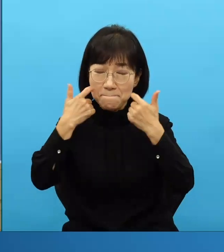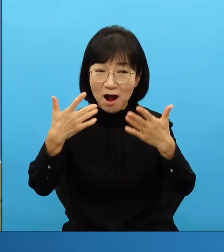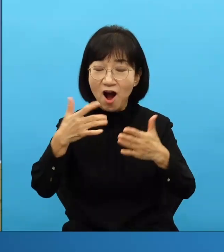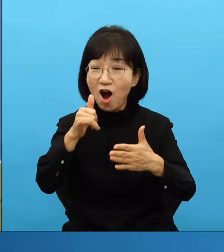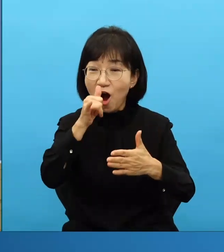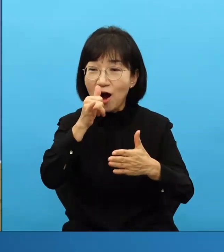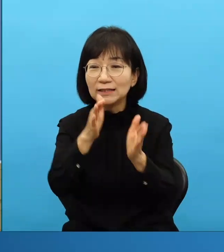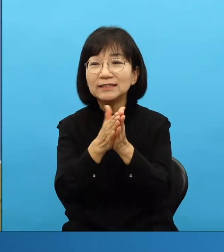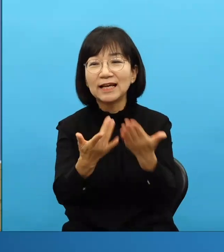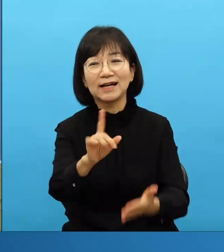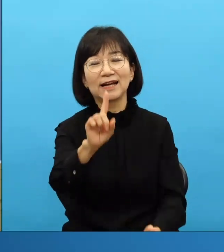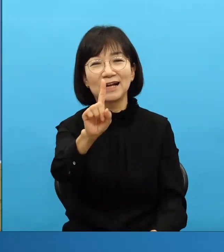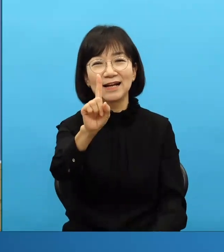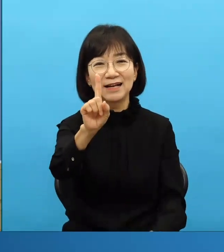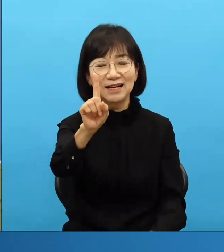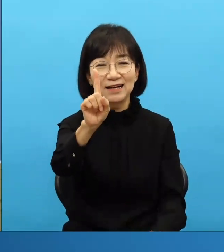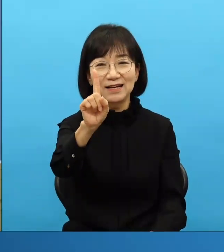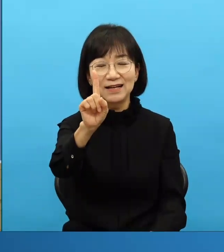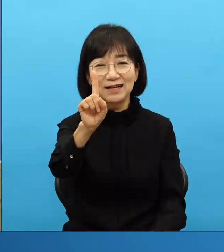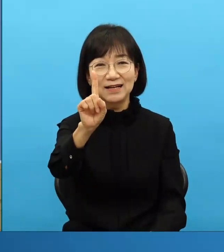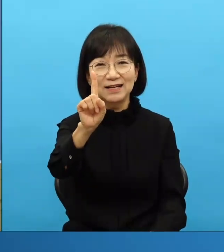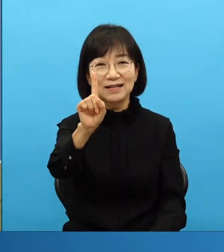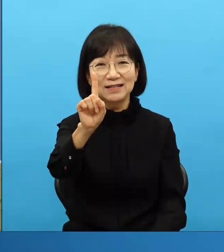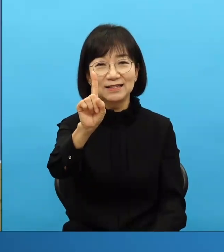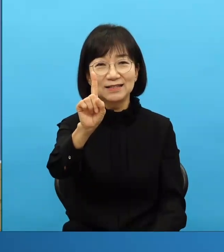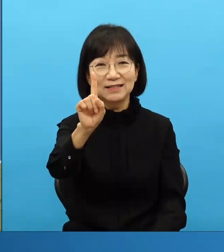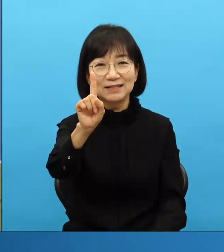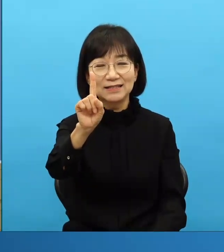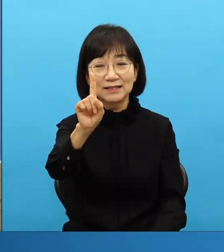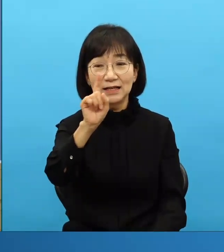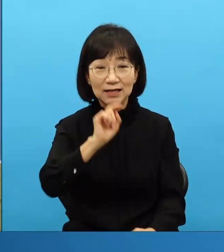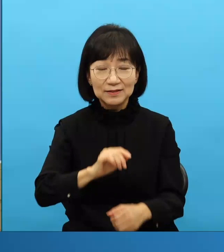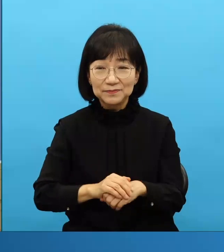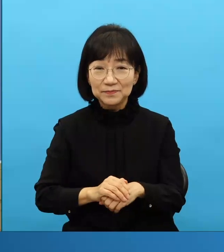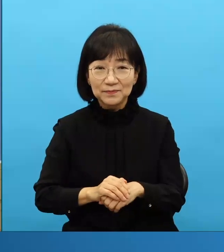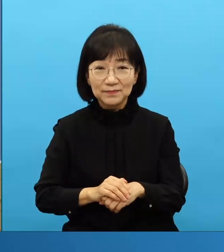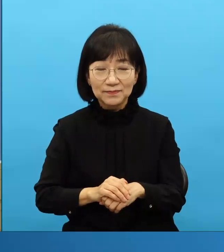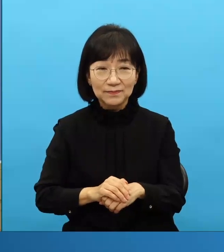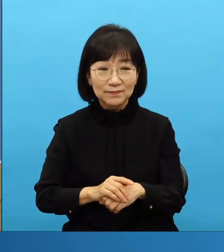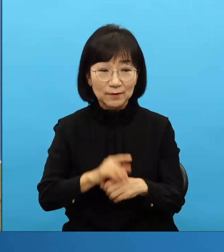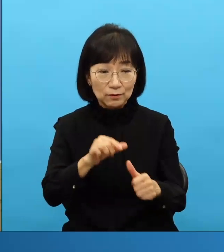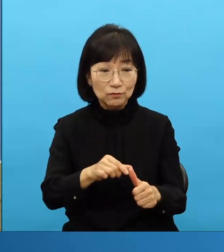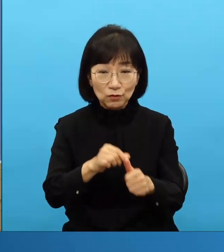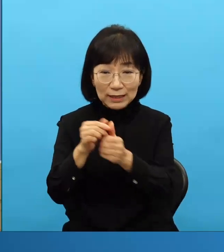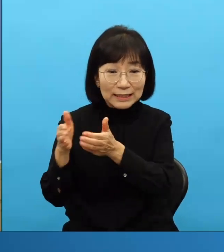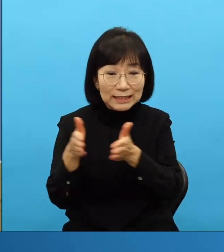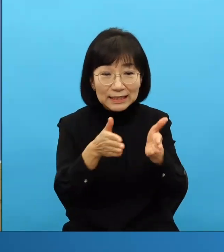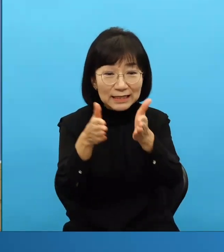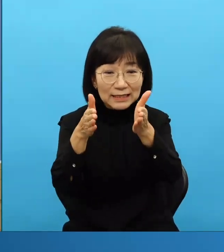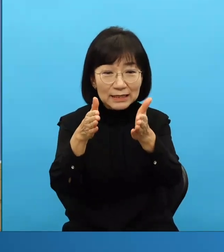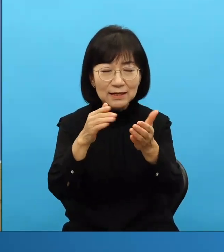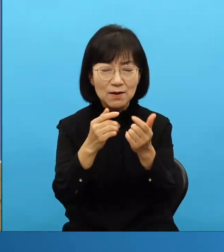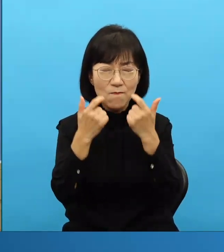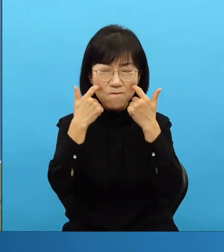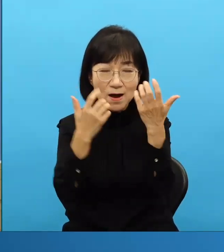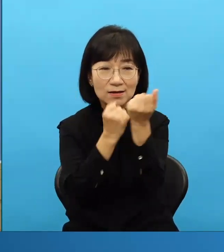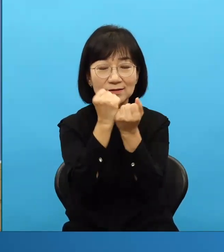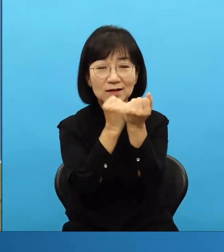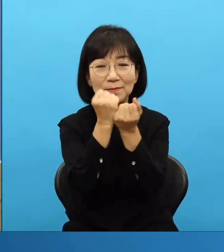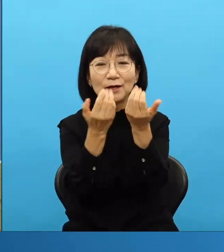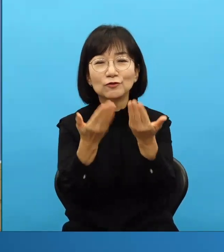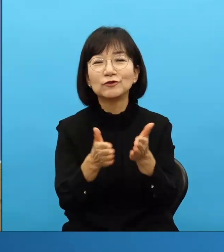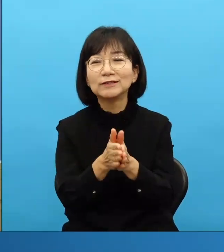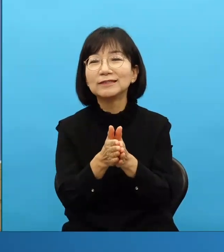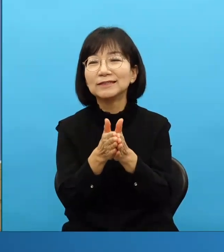the unique solution, the unique answer of 그 mankind. 길을 밝히 말씀하고 있죠. And it shines brightly, knowing and testifying of this 그게